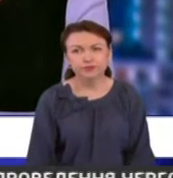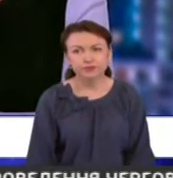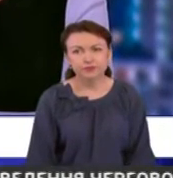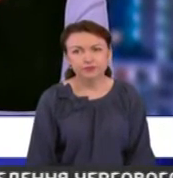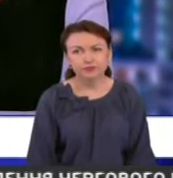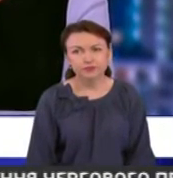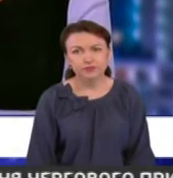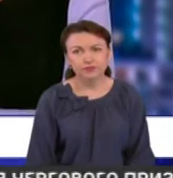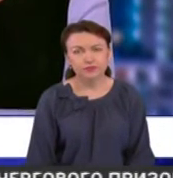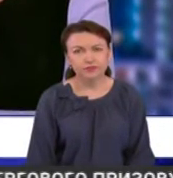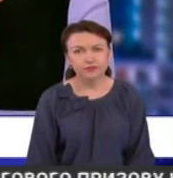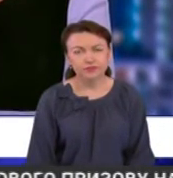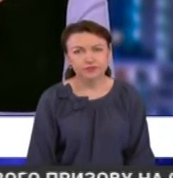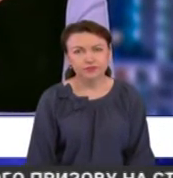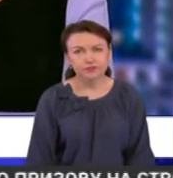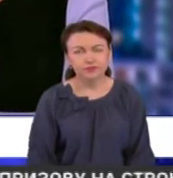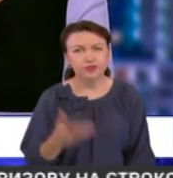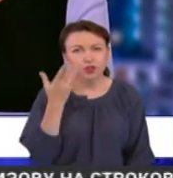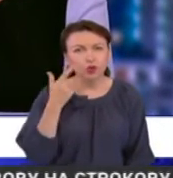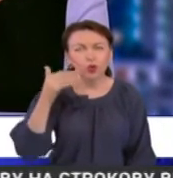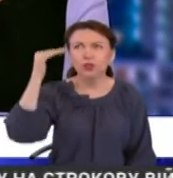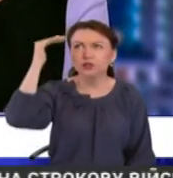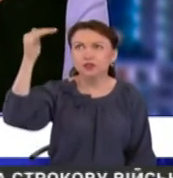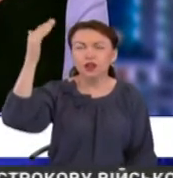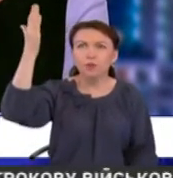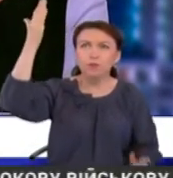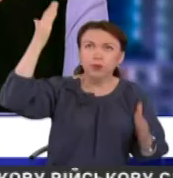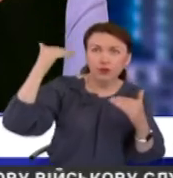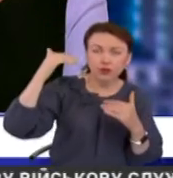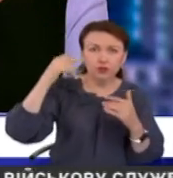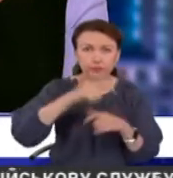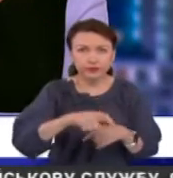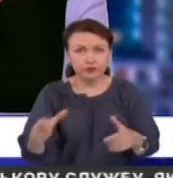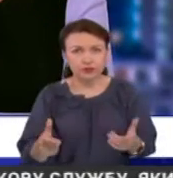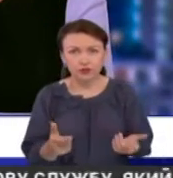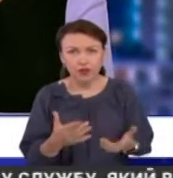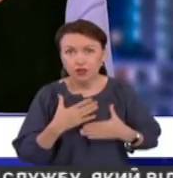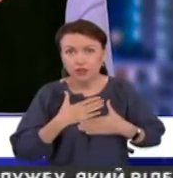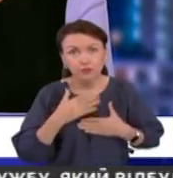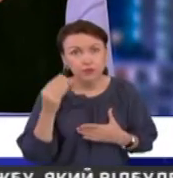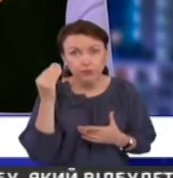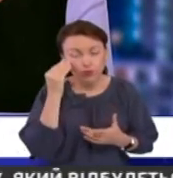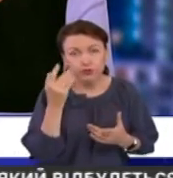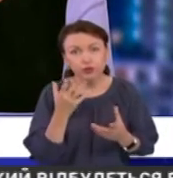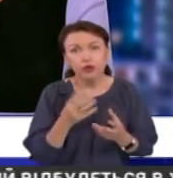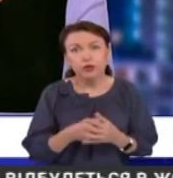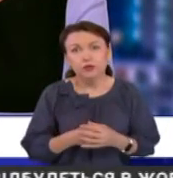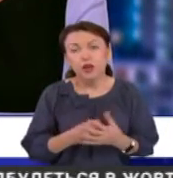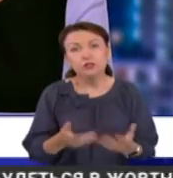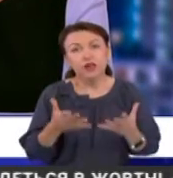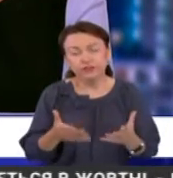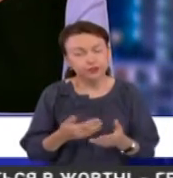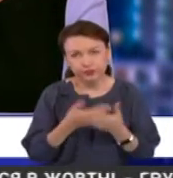вже яскравіше нема куди. Коли стеля падає на пацієнта, ну вже на мій погляд, вже яскравіше нема куди. І в